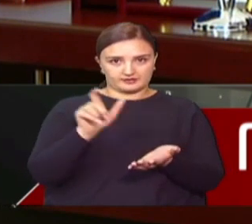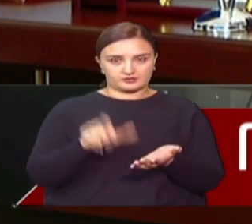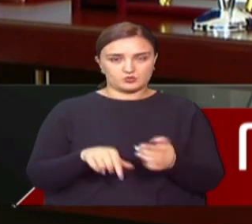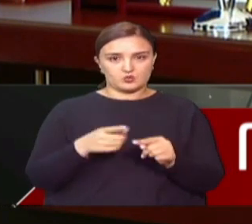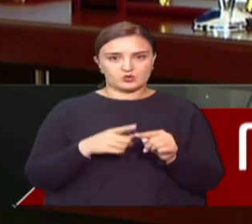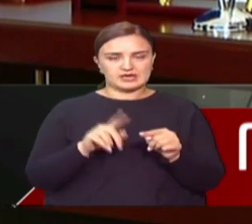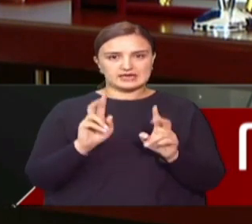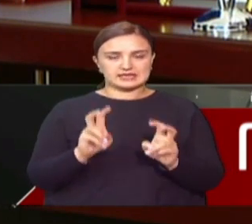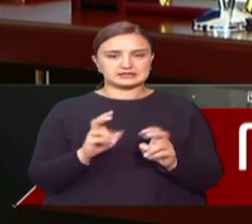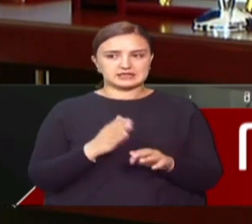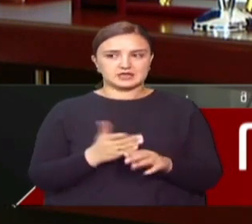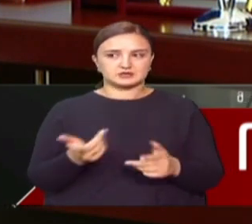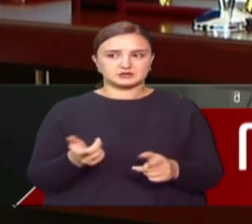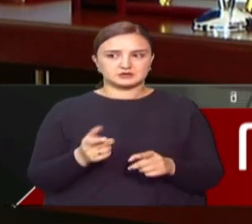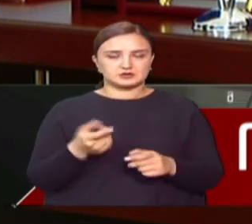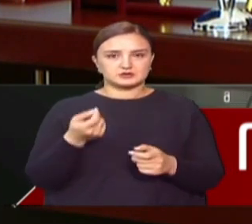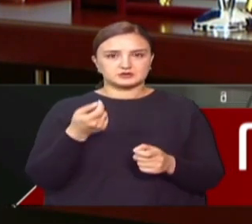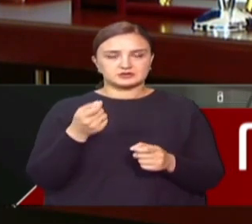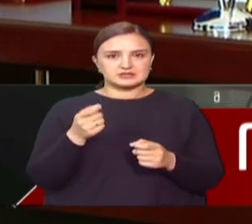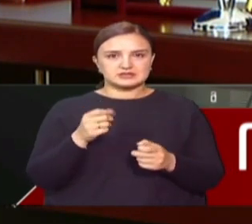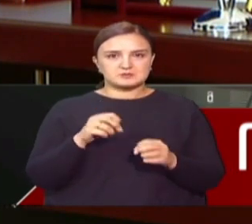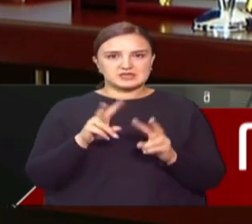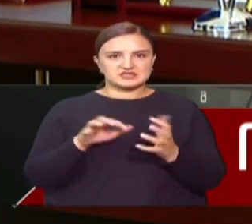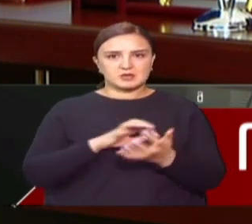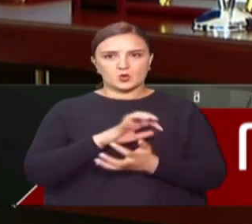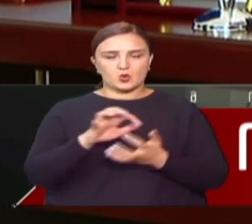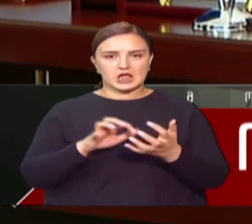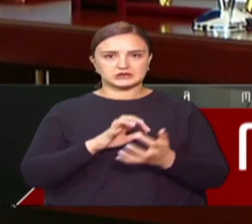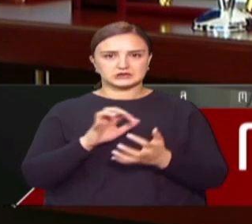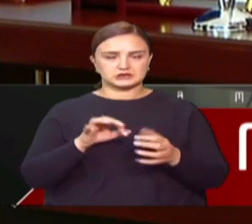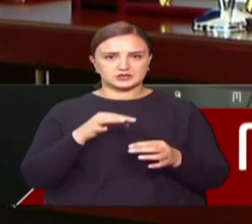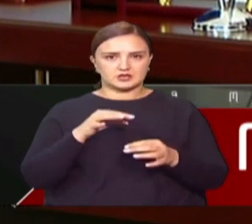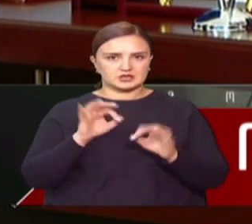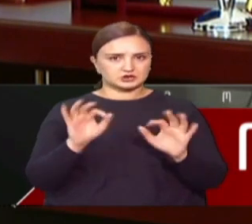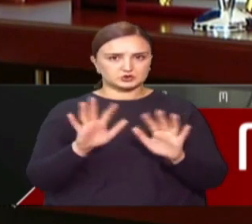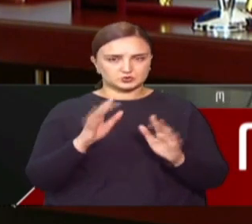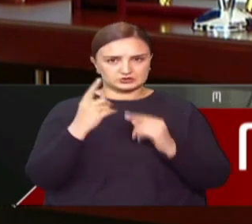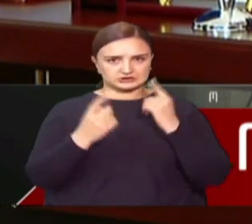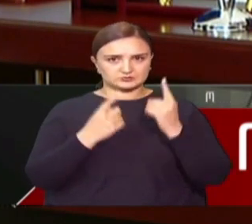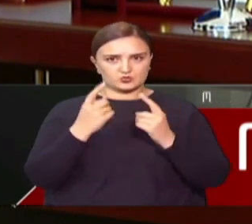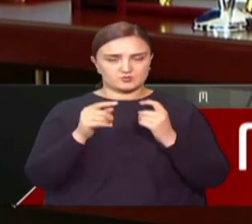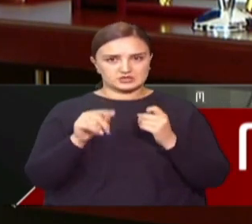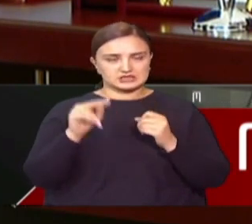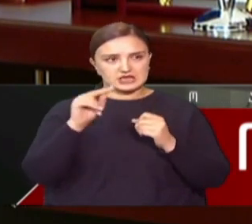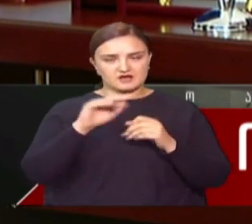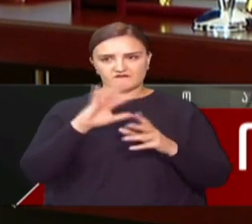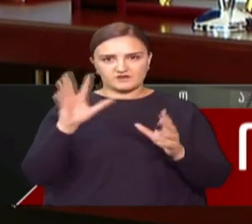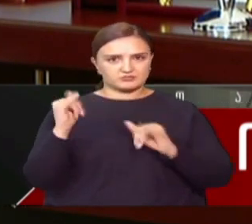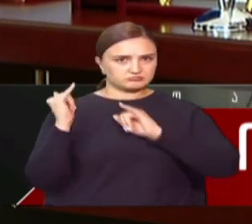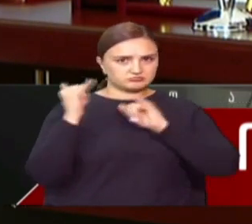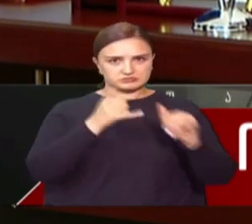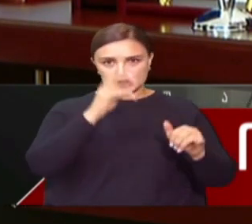ვფიქრობ, რომ სპეკულაციური განცხადებები გაკეთდა და დიდი ტალღა, ზვირთი შეიქმნა ხელისუფლების წინააღმდეგ ბრალდებებისა